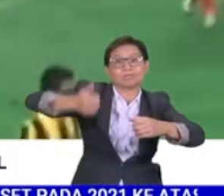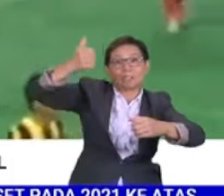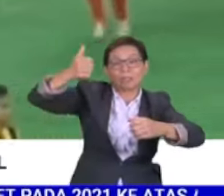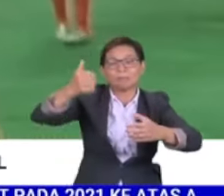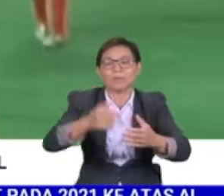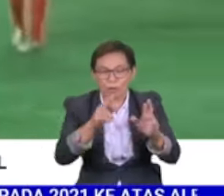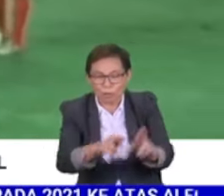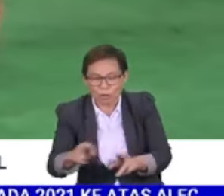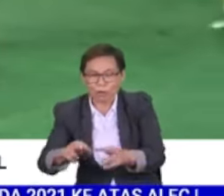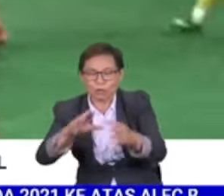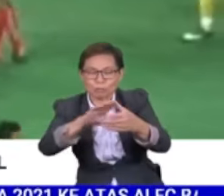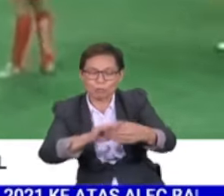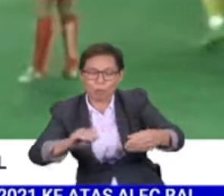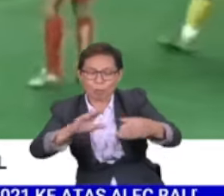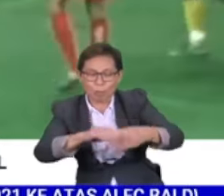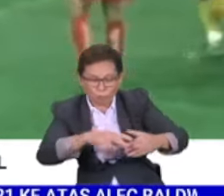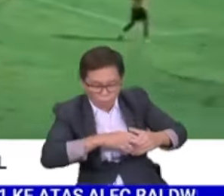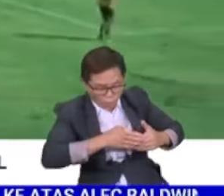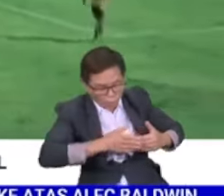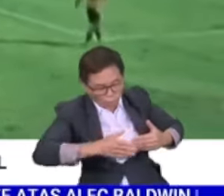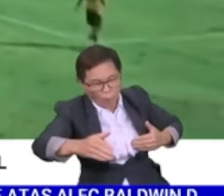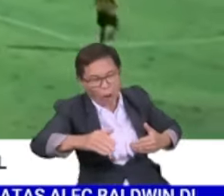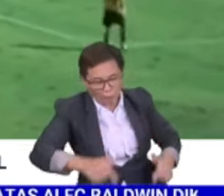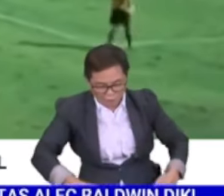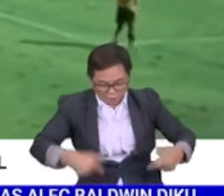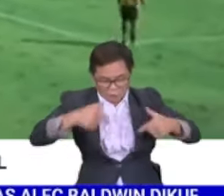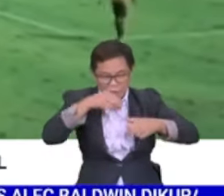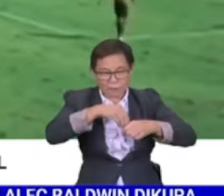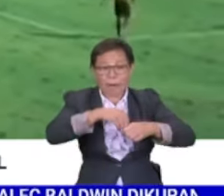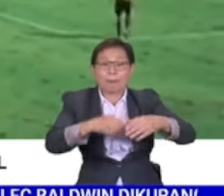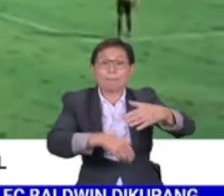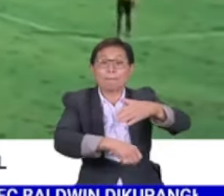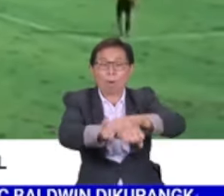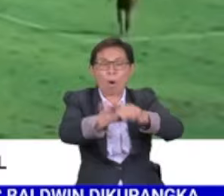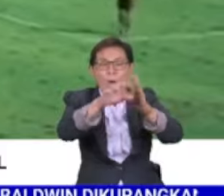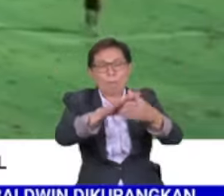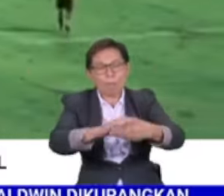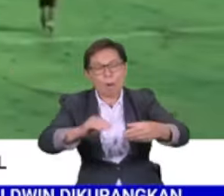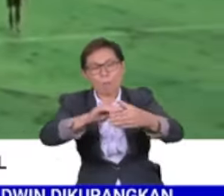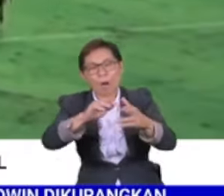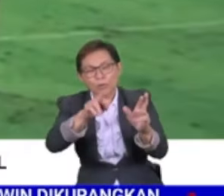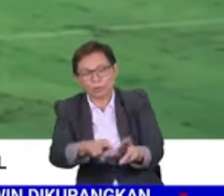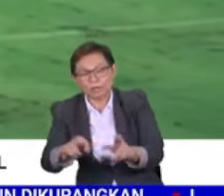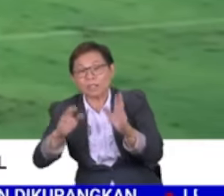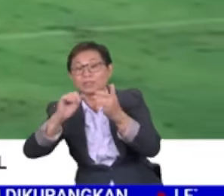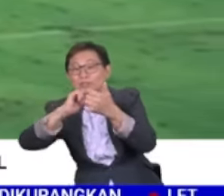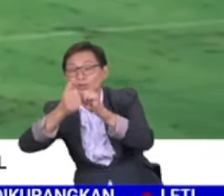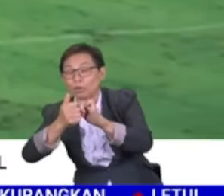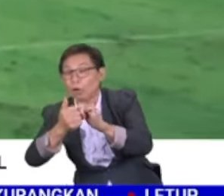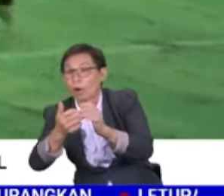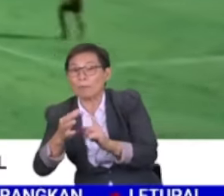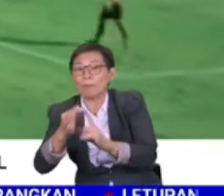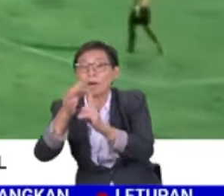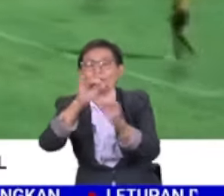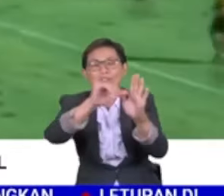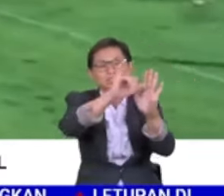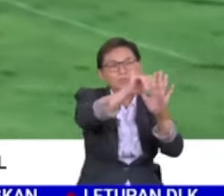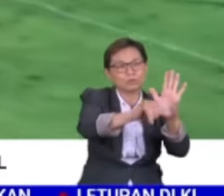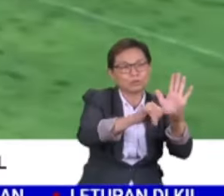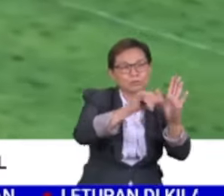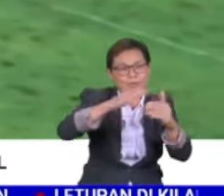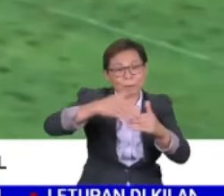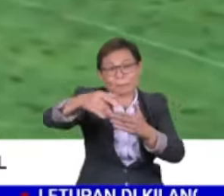beliau merancang menghasilkan dokumentari perjalanan kehidupannya dalam bola sepak serta menerbitkan sebuah rancangan sukan melalui saluran YouTube selepas